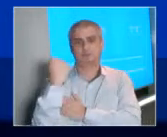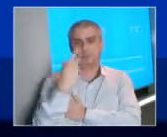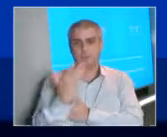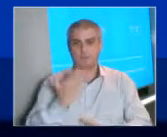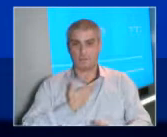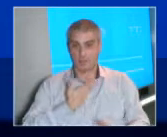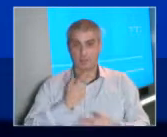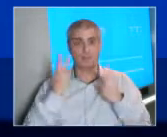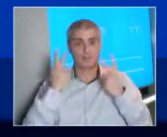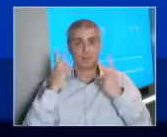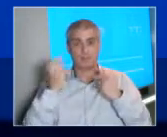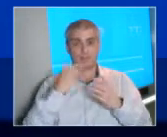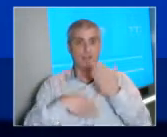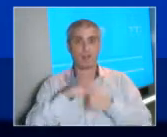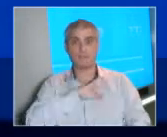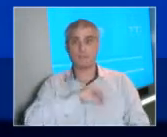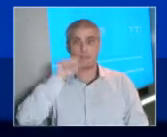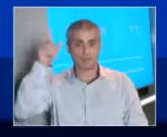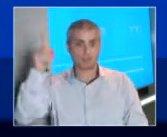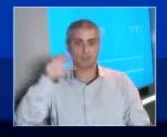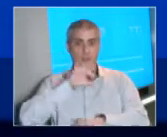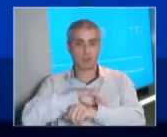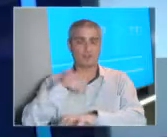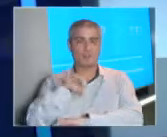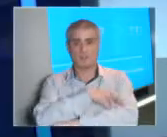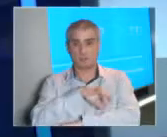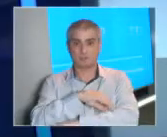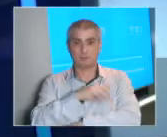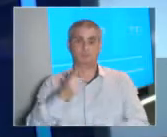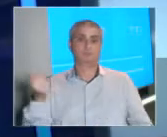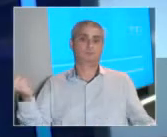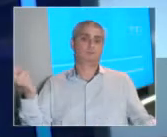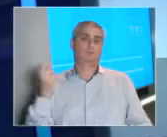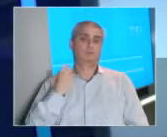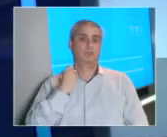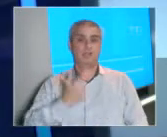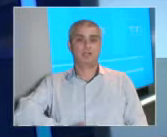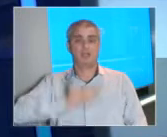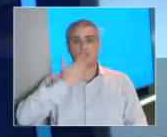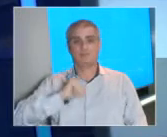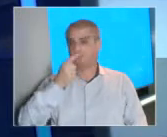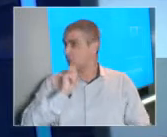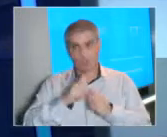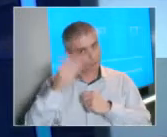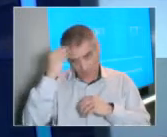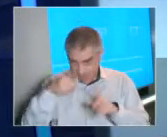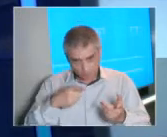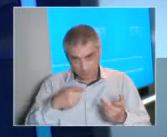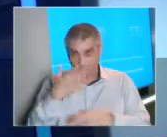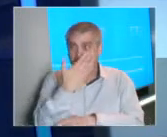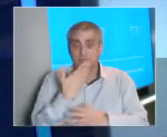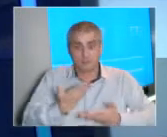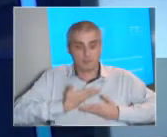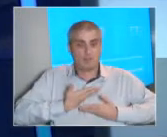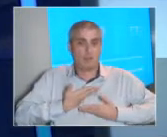מקבל לפה, בעיקר אם תיקח את העלייה מברית המועצות לשעבר, רופאים, מהנדסים, שמה, ראשון לציון אומר שאתם הבאתם... לא שילמת על ההכשרה שלהם. מדינת ישראל